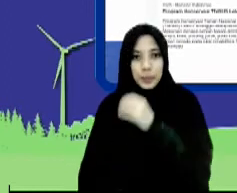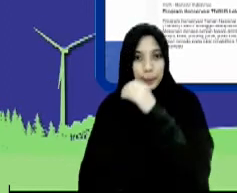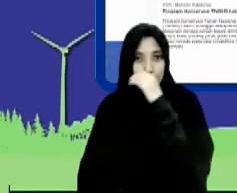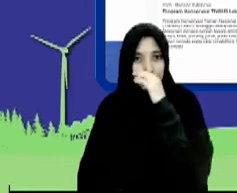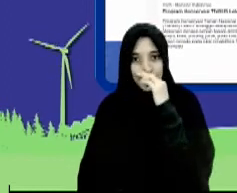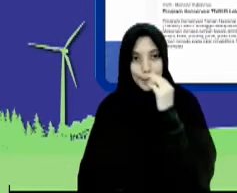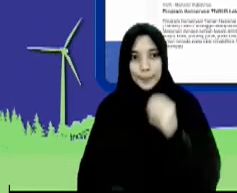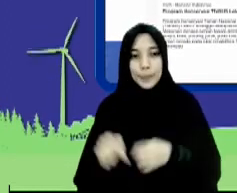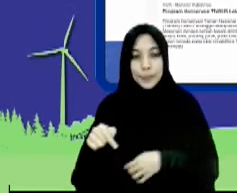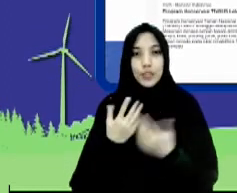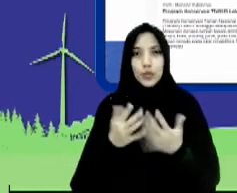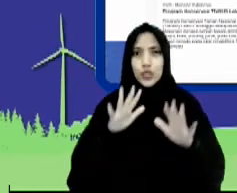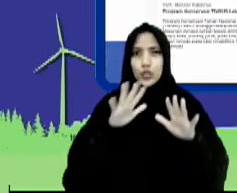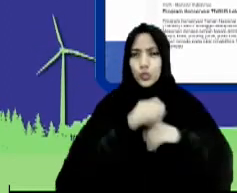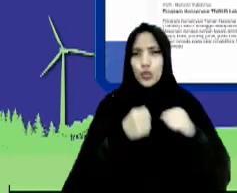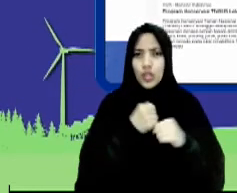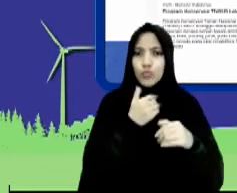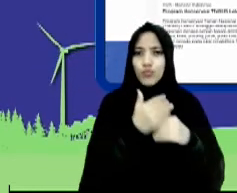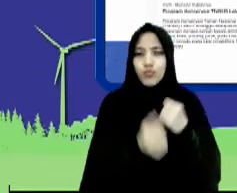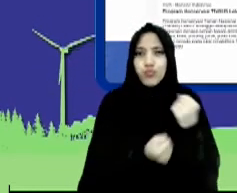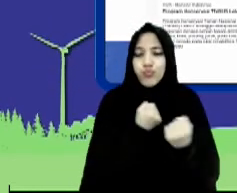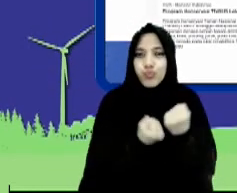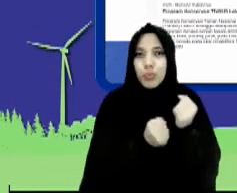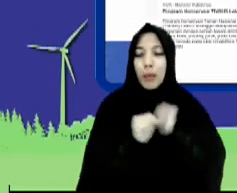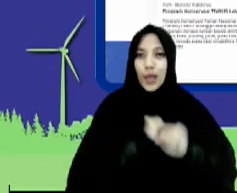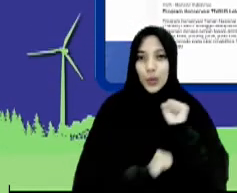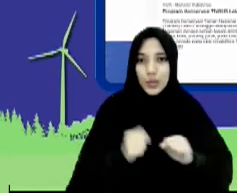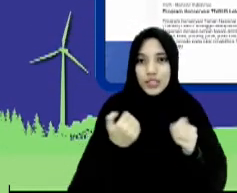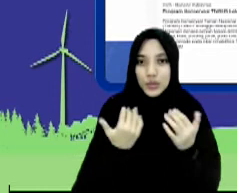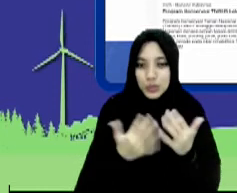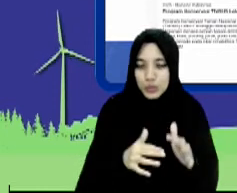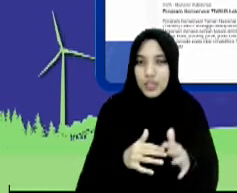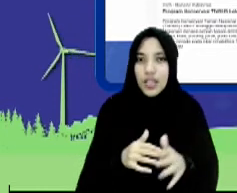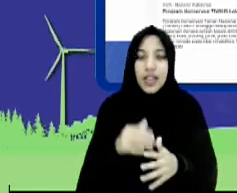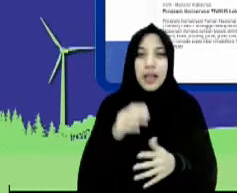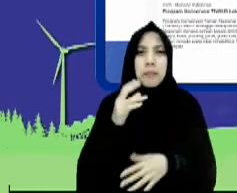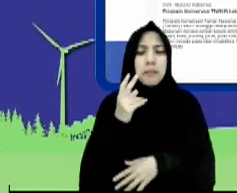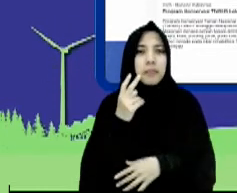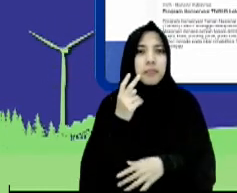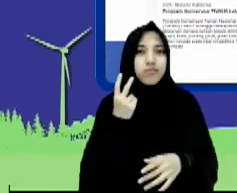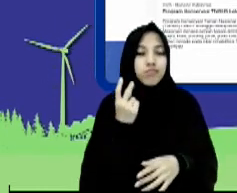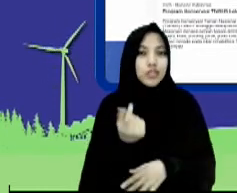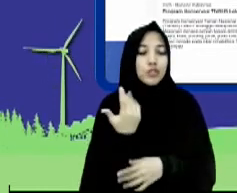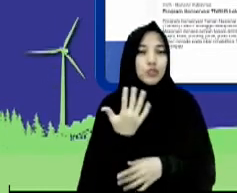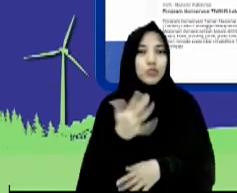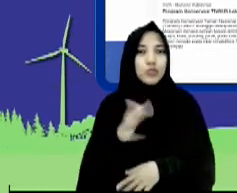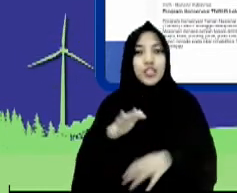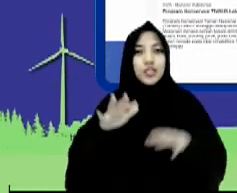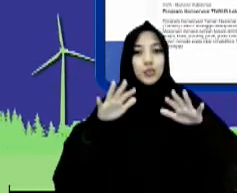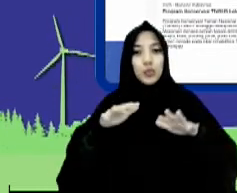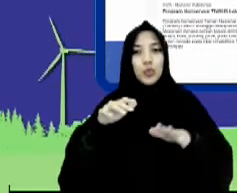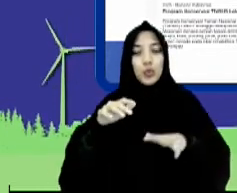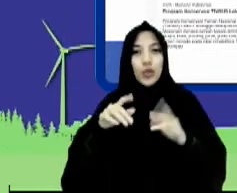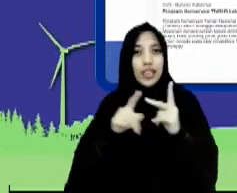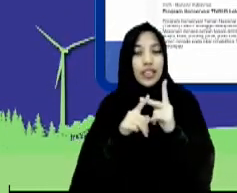kita lakukan lebih dari 10 tahun yang lalu ee bahkan saat ini cakupannya mungkin sudah sekitar 6.000 hektar ada 18 kabupaten kita menanam sekitar